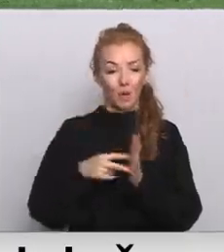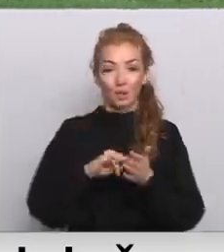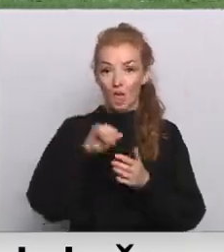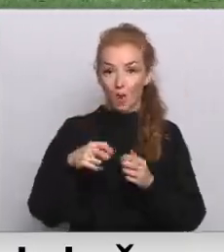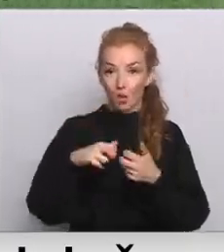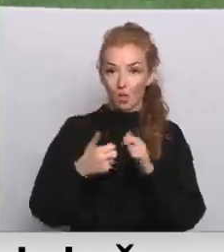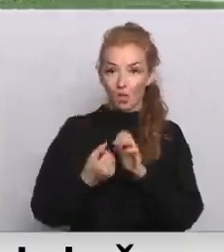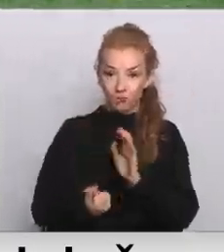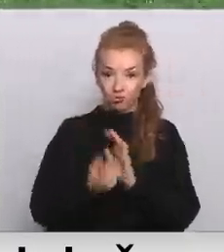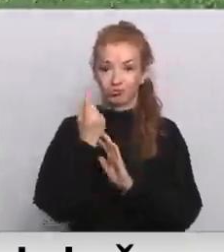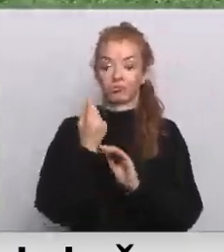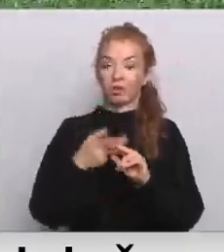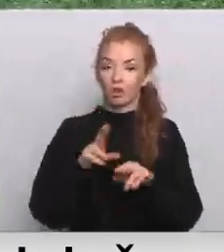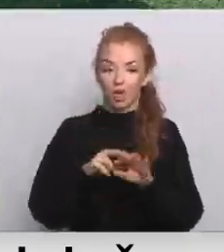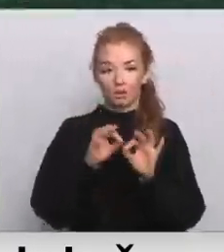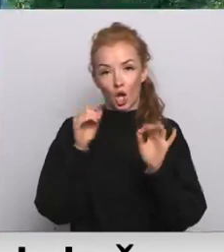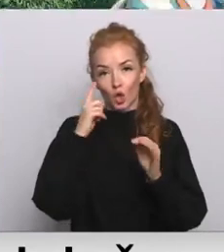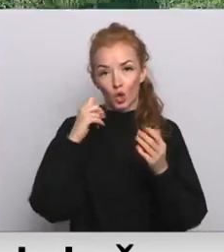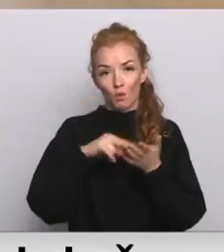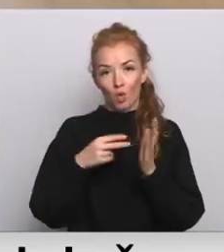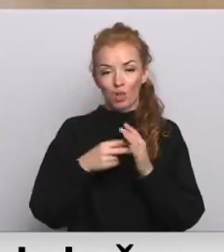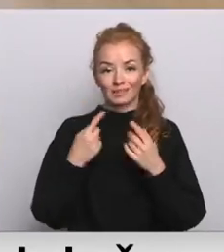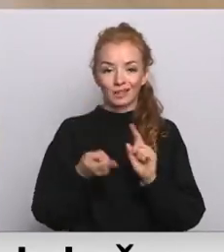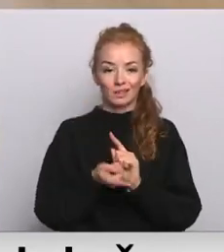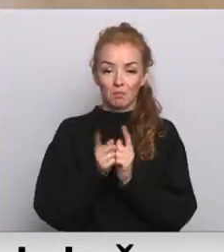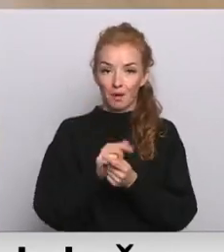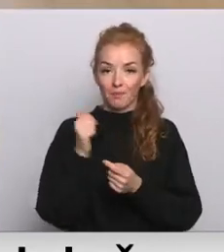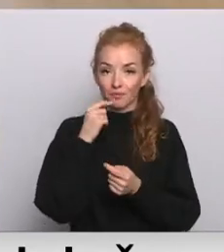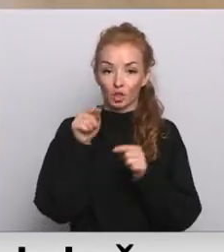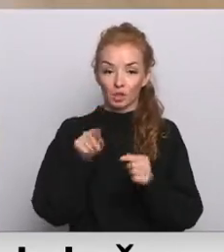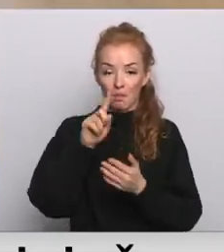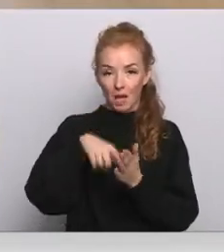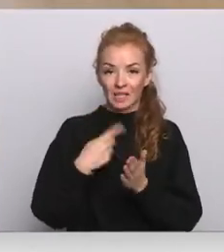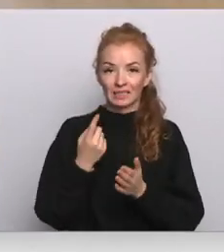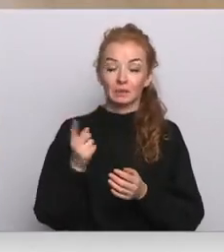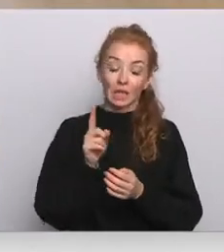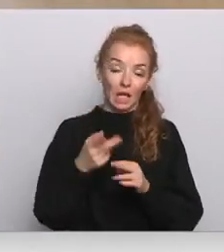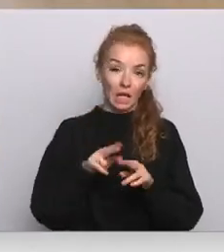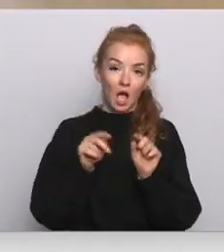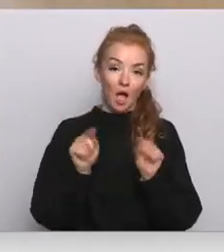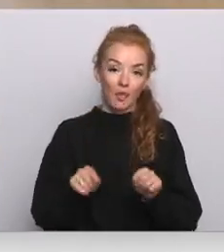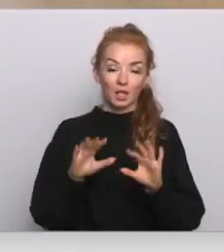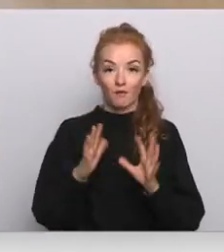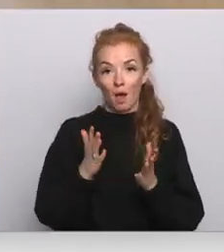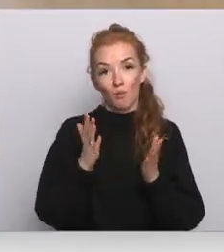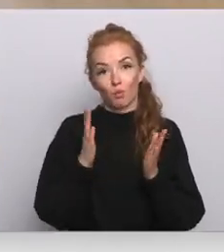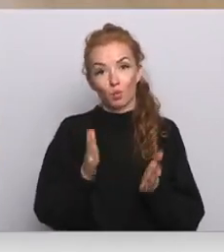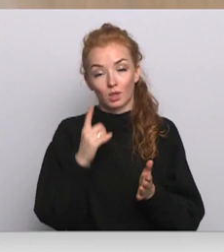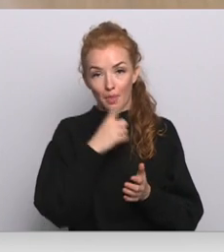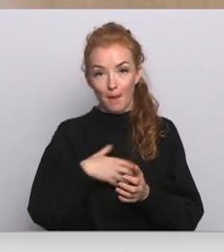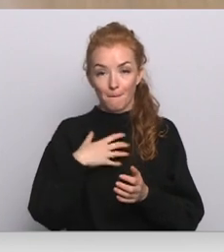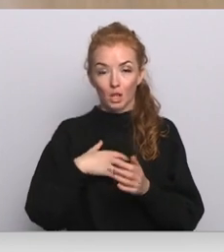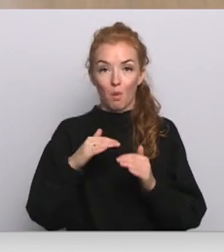problēmu aktualizēs, varēs domāt par izmaiņām likumos. Nu šobrīd šīs prasības ir šādas, vai viņas būtu